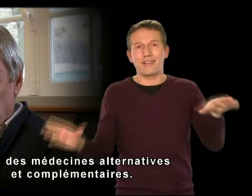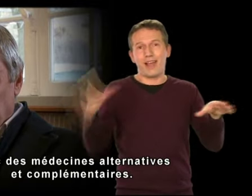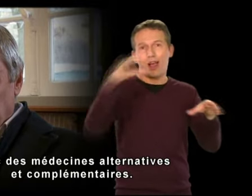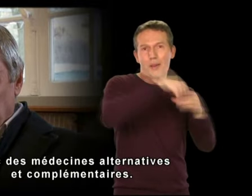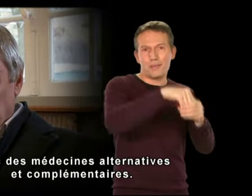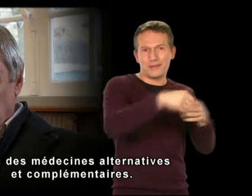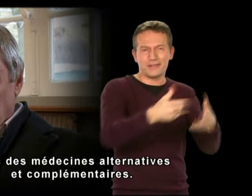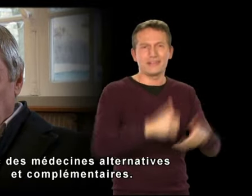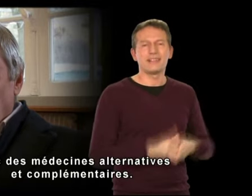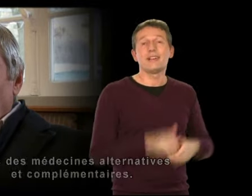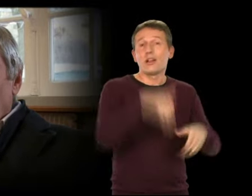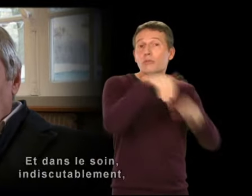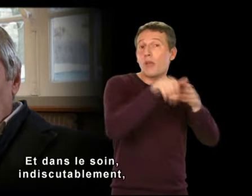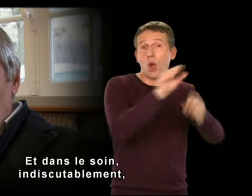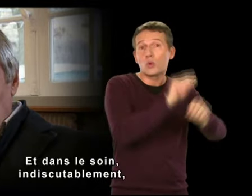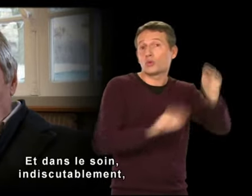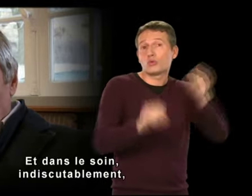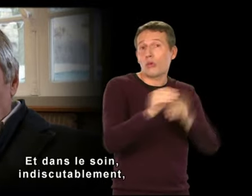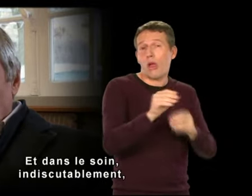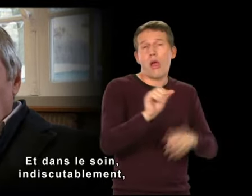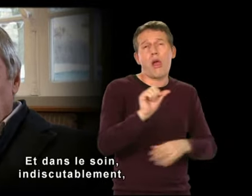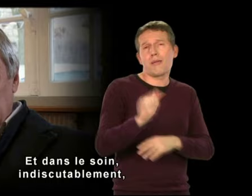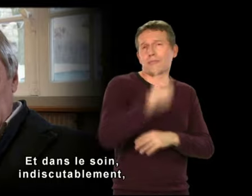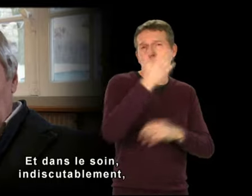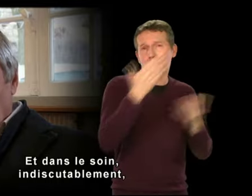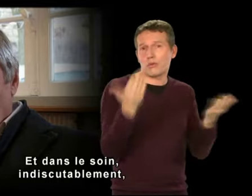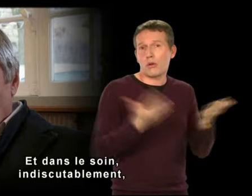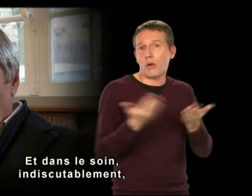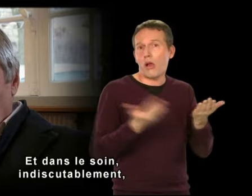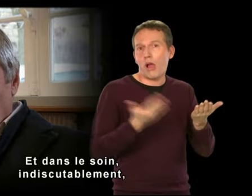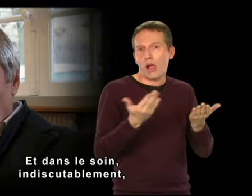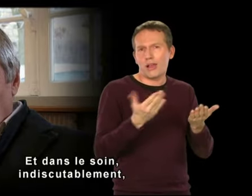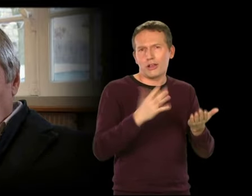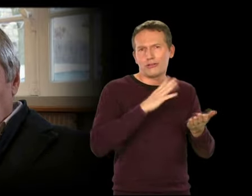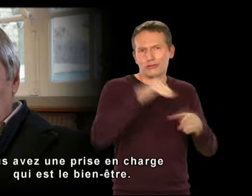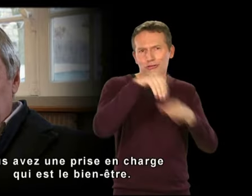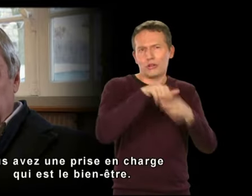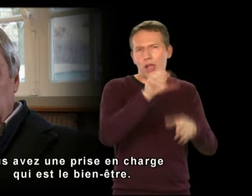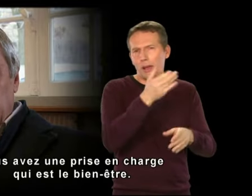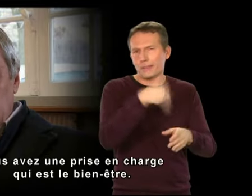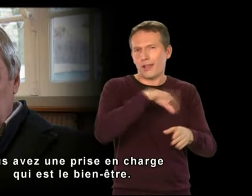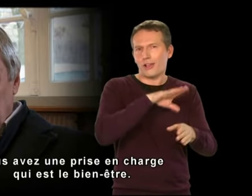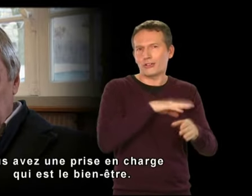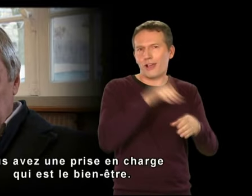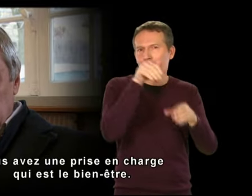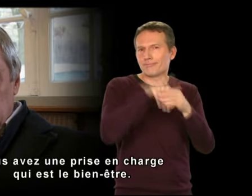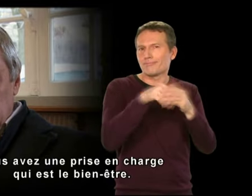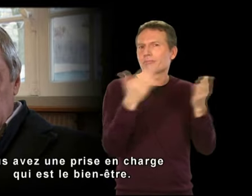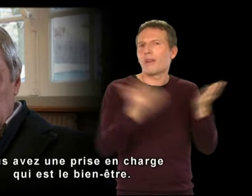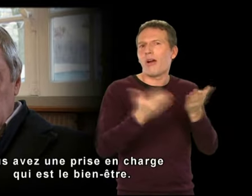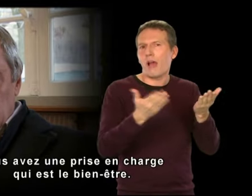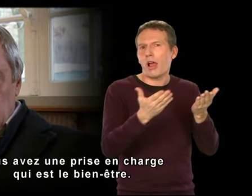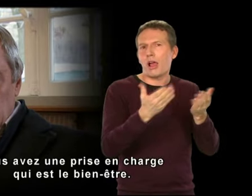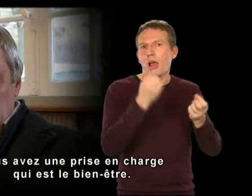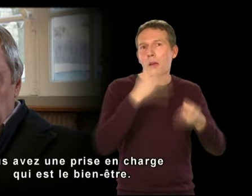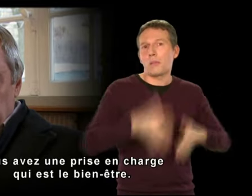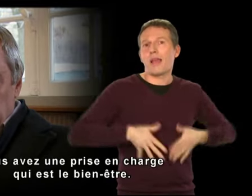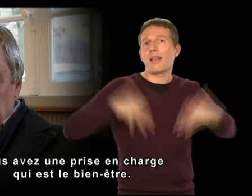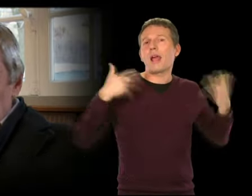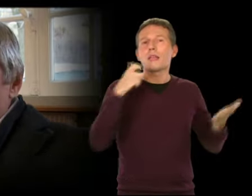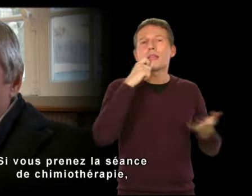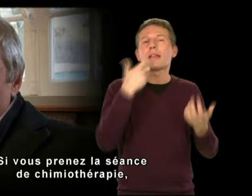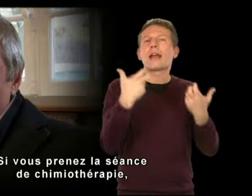et complémentaires. Et dans le soin, indiscutablement, vous avez une prise en charge qui